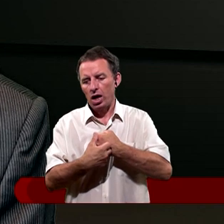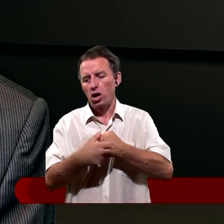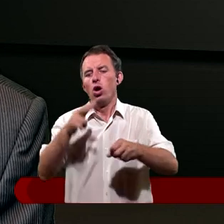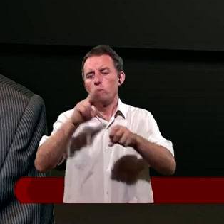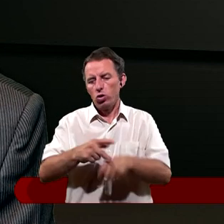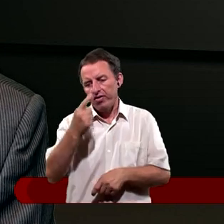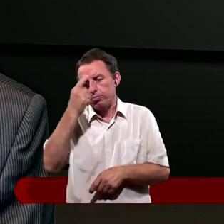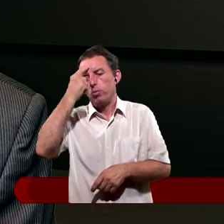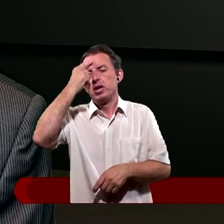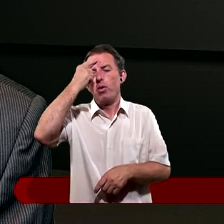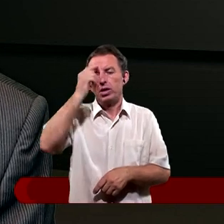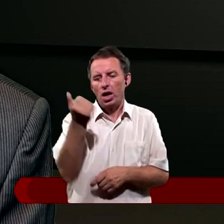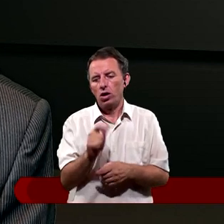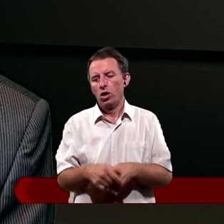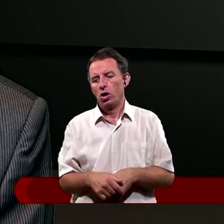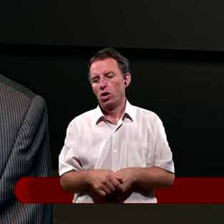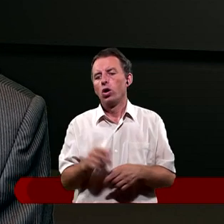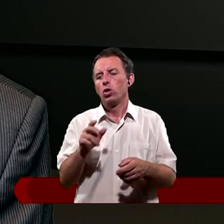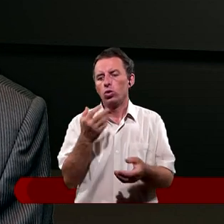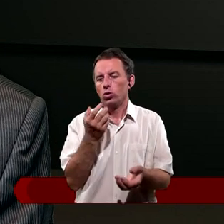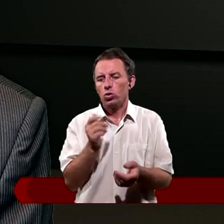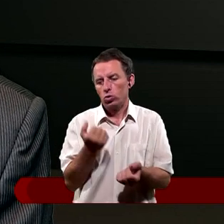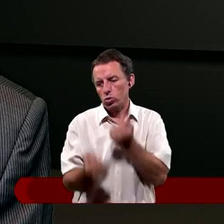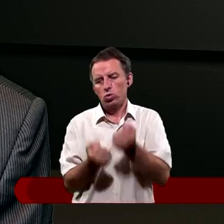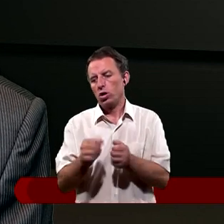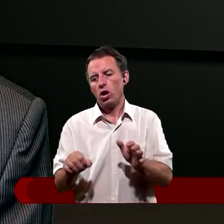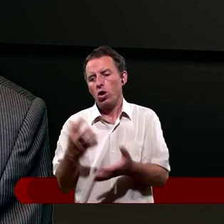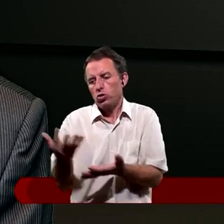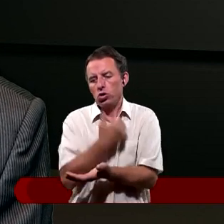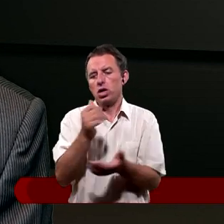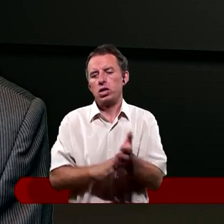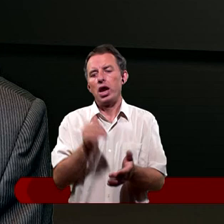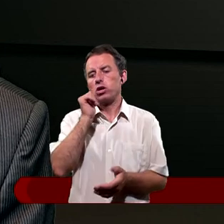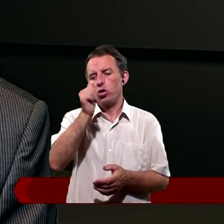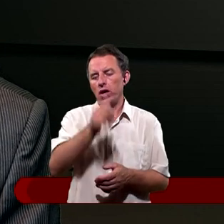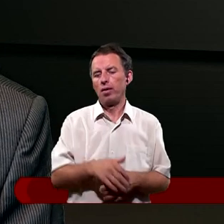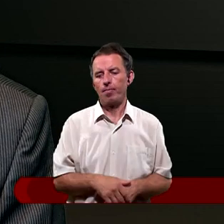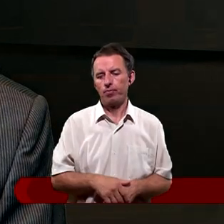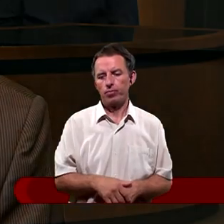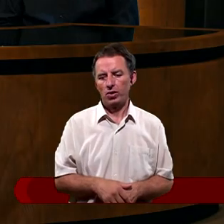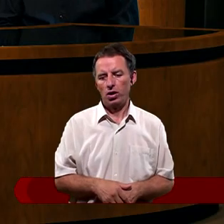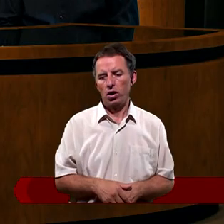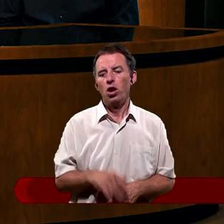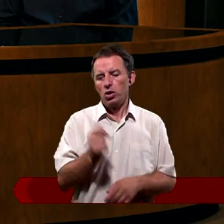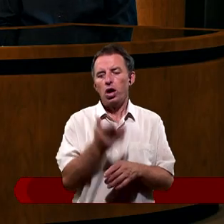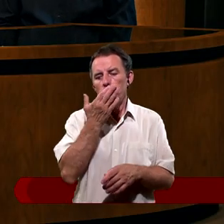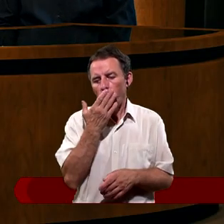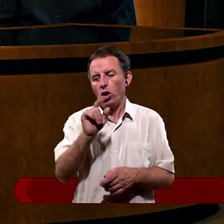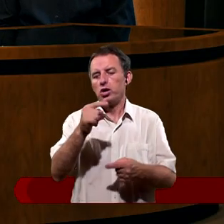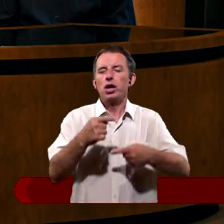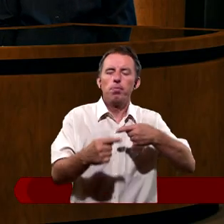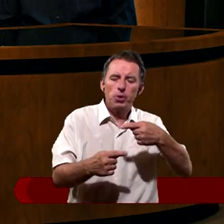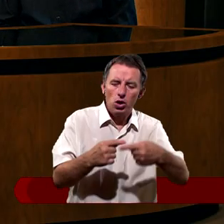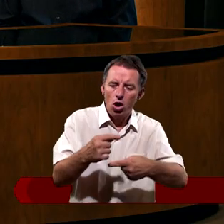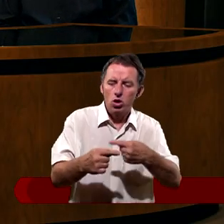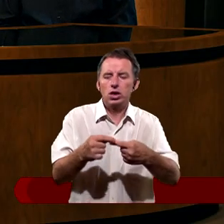chociaż jak wspomniałeś, takie trudne do osiągnięcia na co dzień. Tak, czyli to, co już mówiliśmy, to jest to